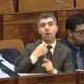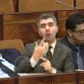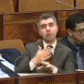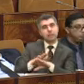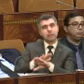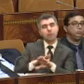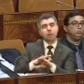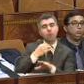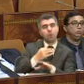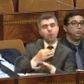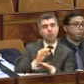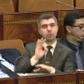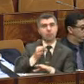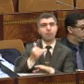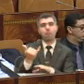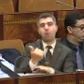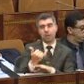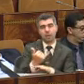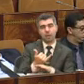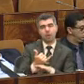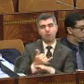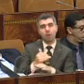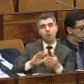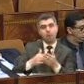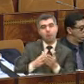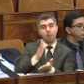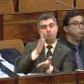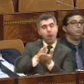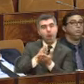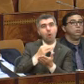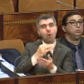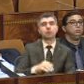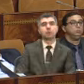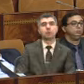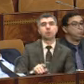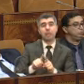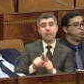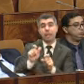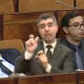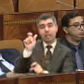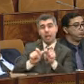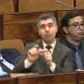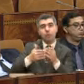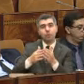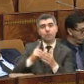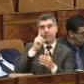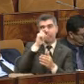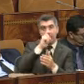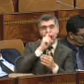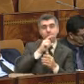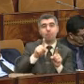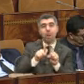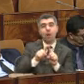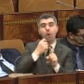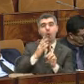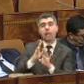خذوا بيد من حديد هذا الموضوع، راه موضوع جدي، وراه هاد الناس مهمولين، رغم أنهم مورود ثقافي